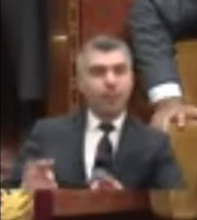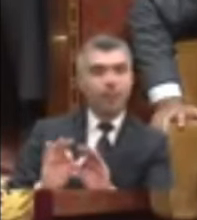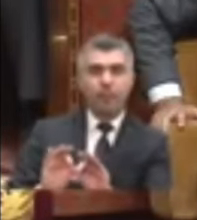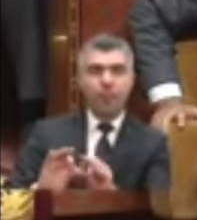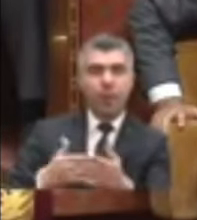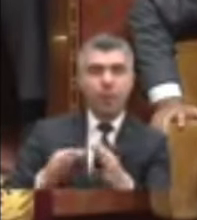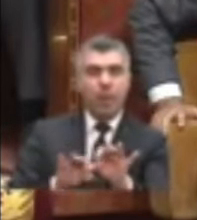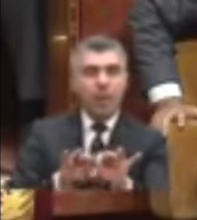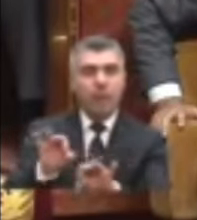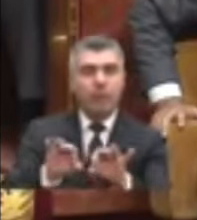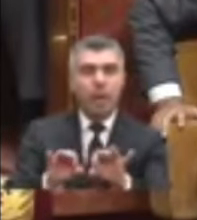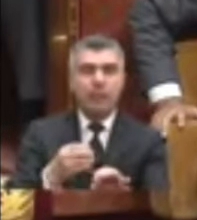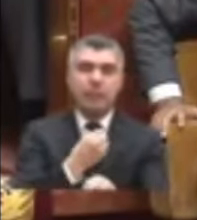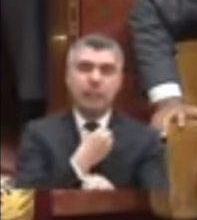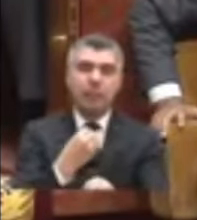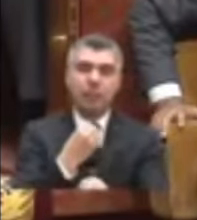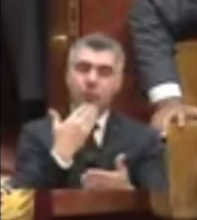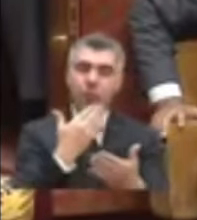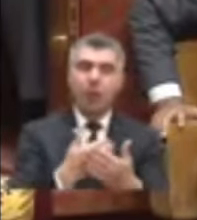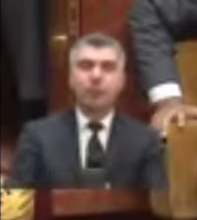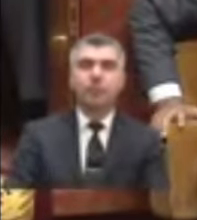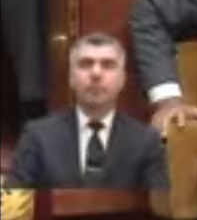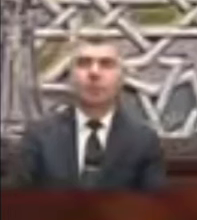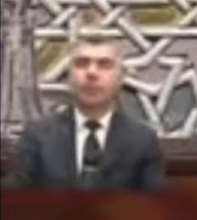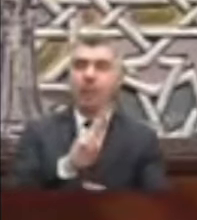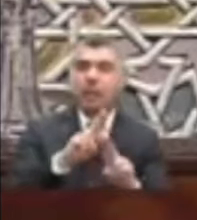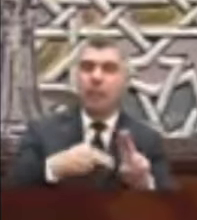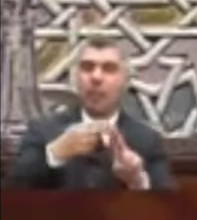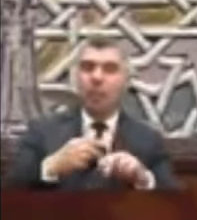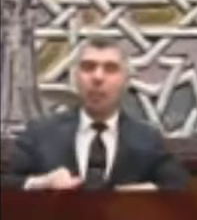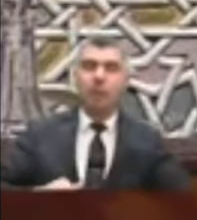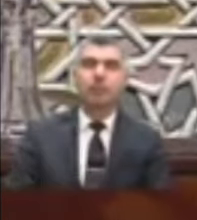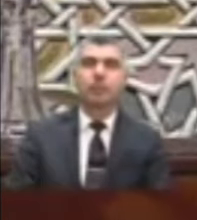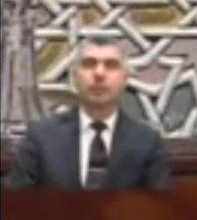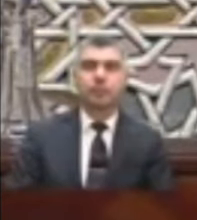هاد الاجراء اللي تيقوموا به بعض الاطباء. وشكرا. جواب السيد الوزير تفضلوا.